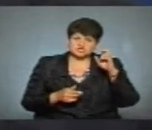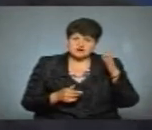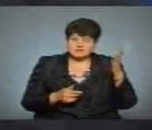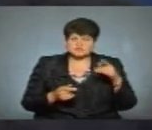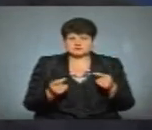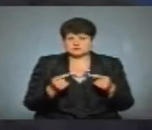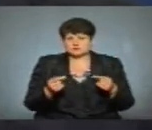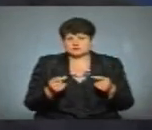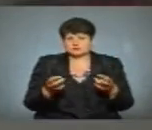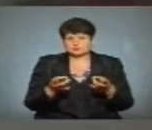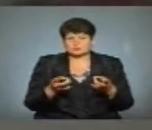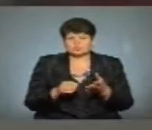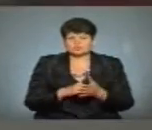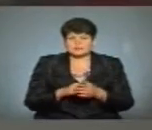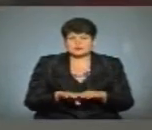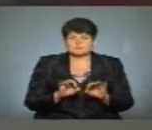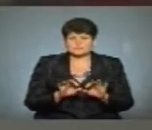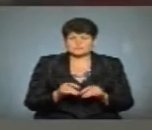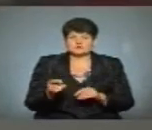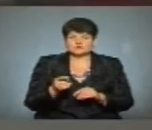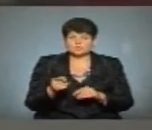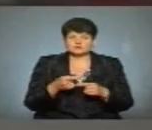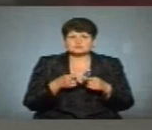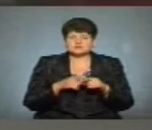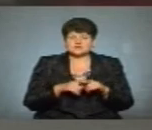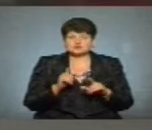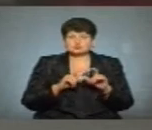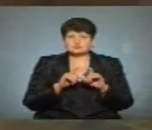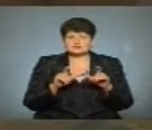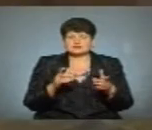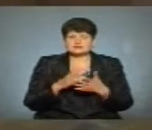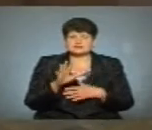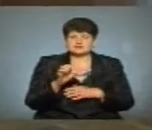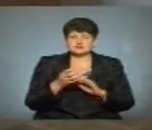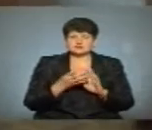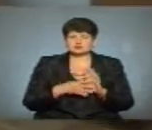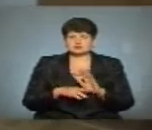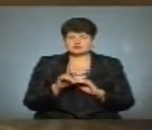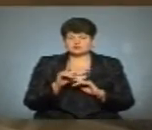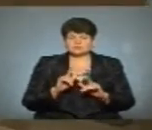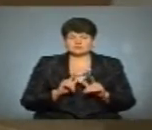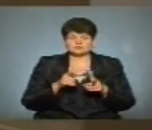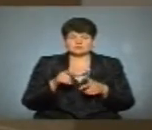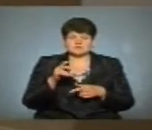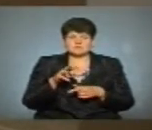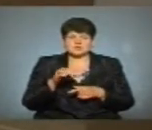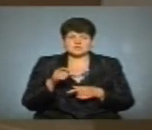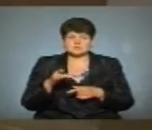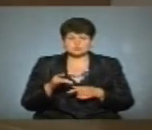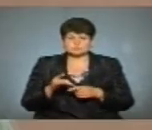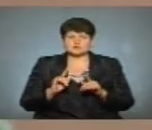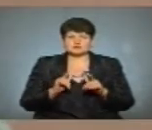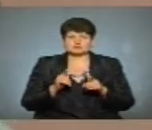відповідними документами і роз'ясненням. У Тернопільському технічному університеті є 591 вступник на магістратуру призовного